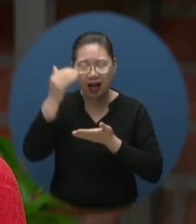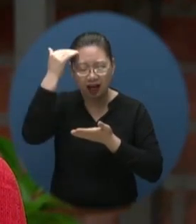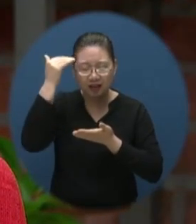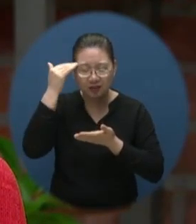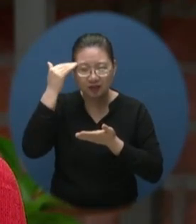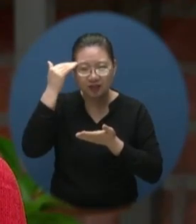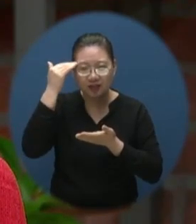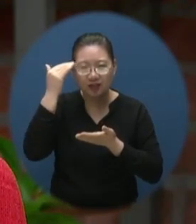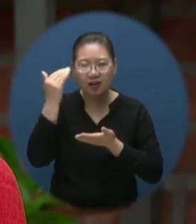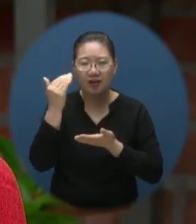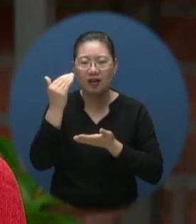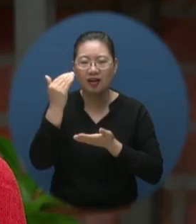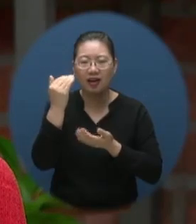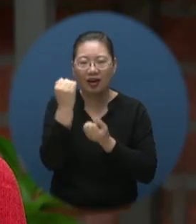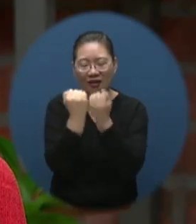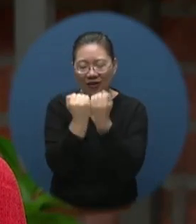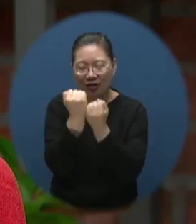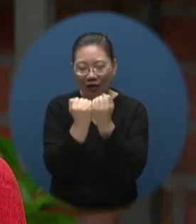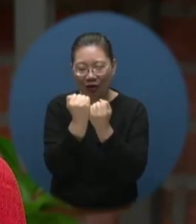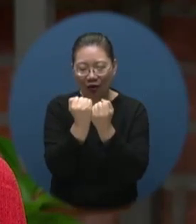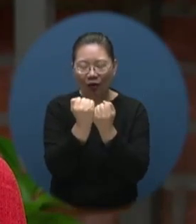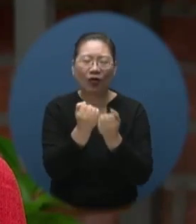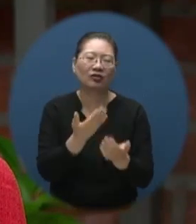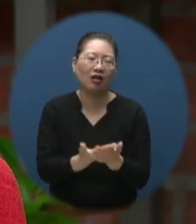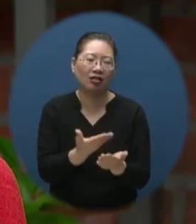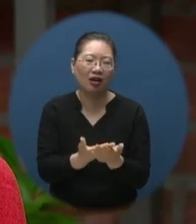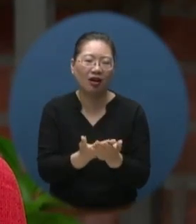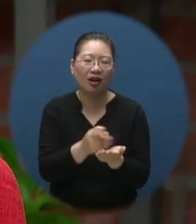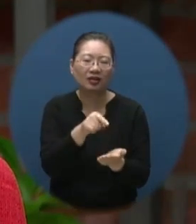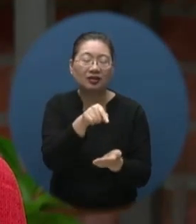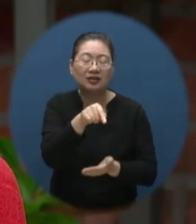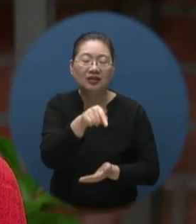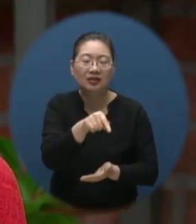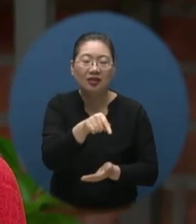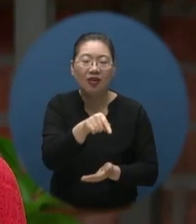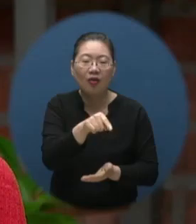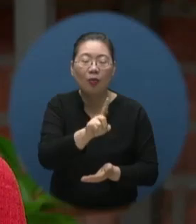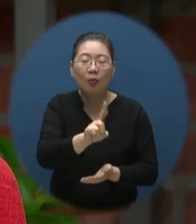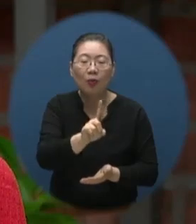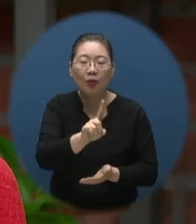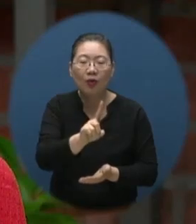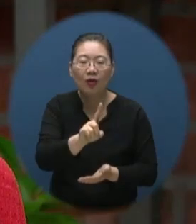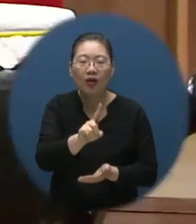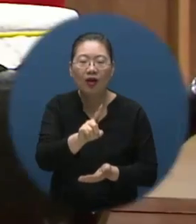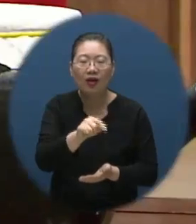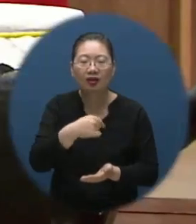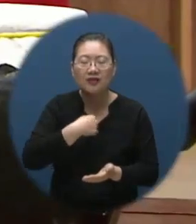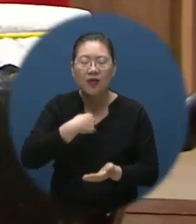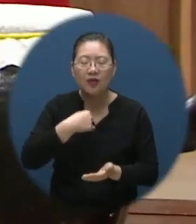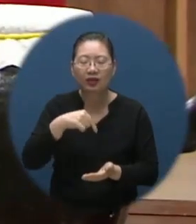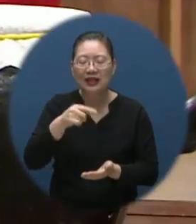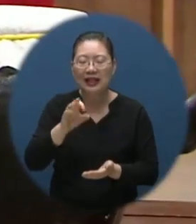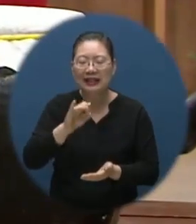한글로 번역을 해 주면 그것을 자기 이제 그 대사관에